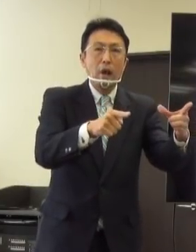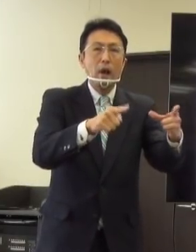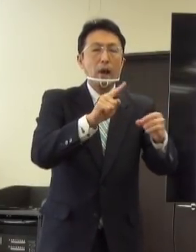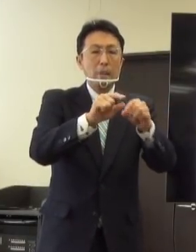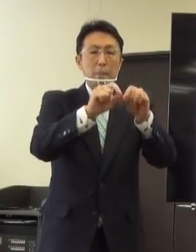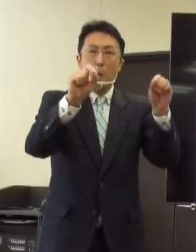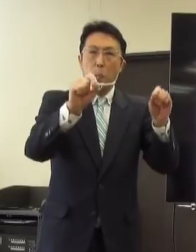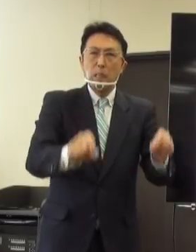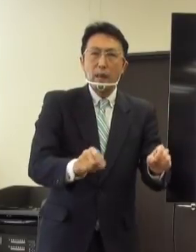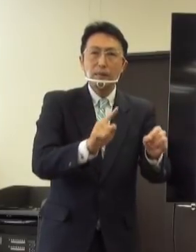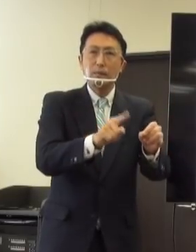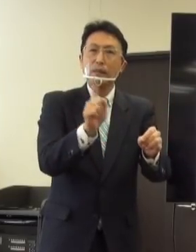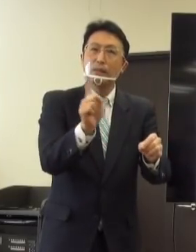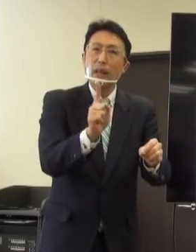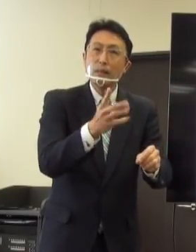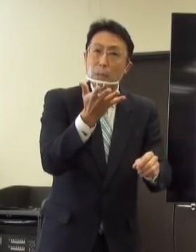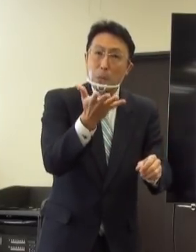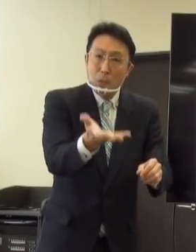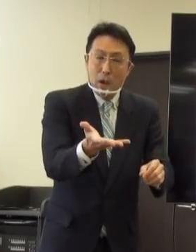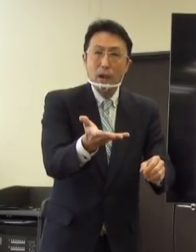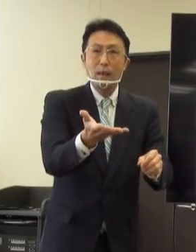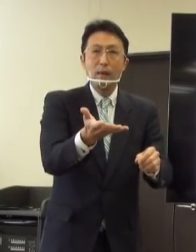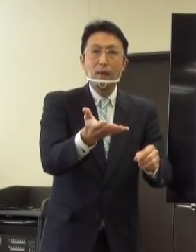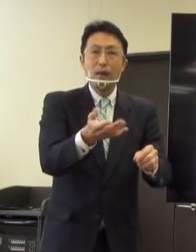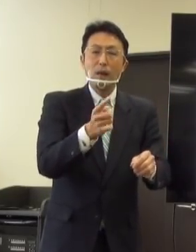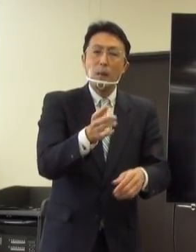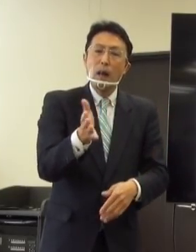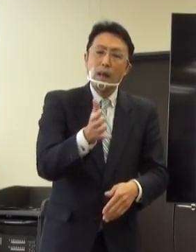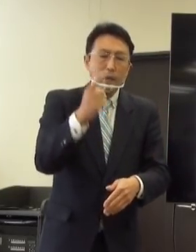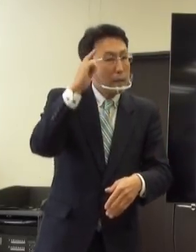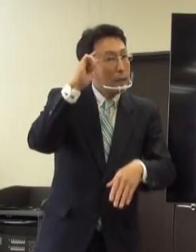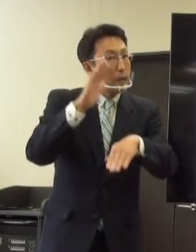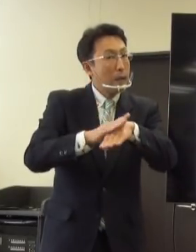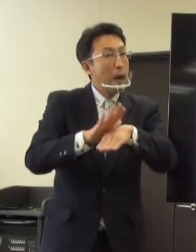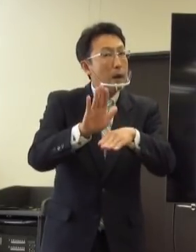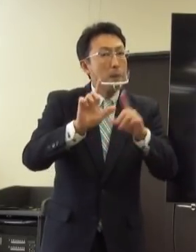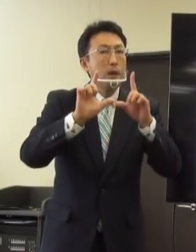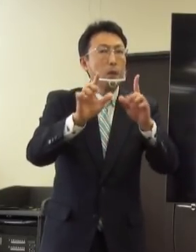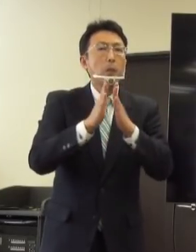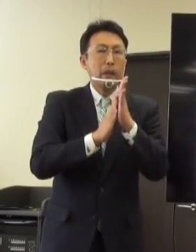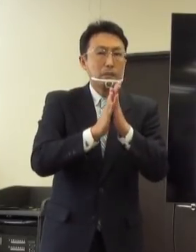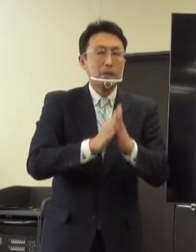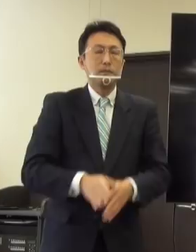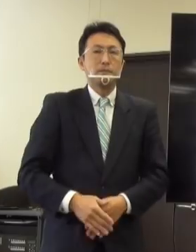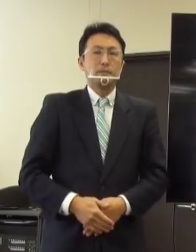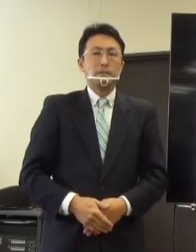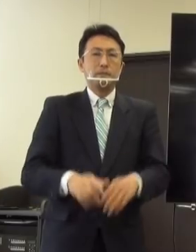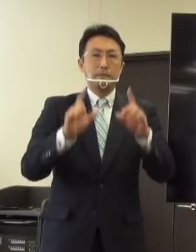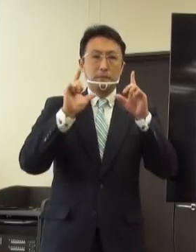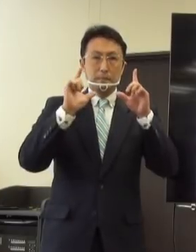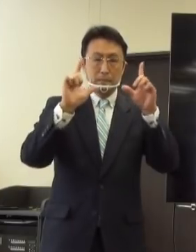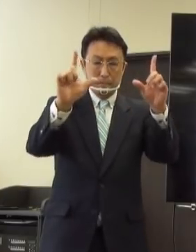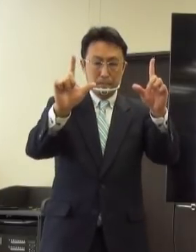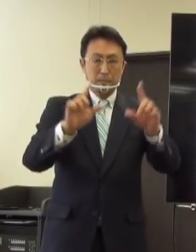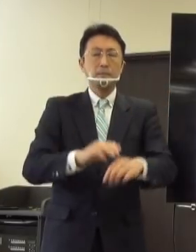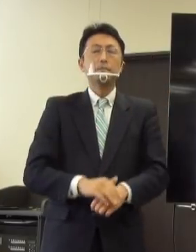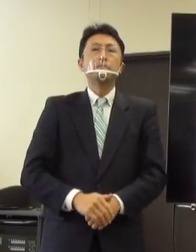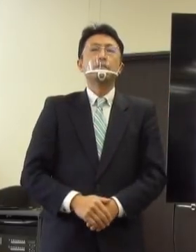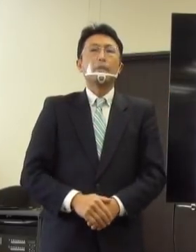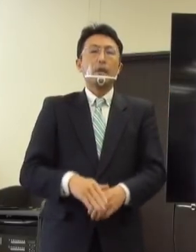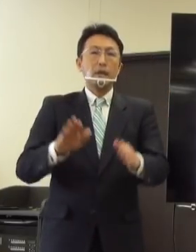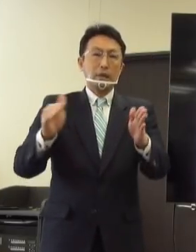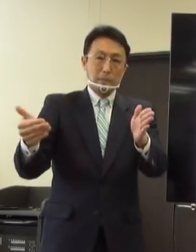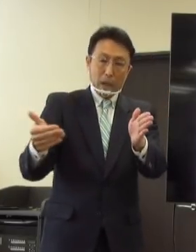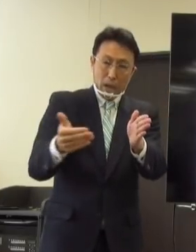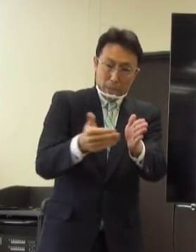の要因っていうのを、もし教えていただければと思います。 は い、ま あ、要はこれまでに、検査という機会がなか